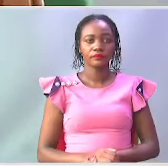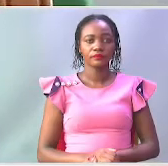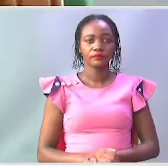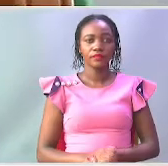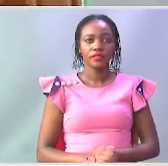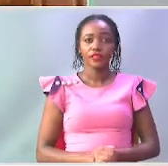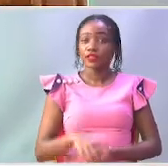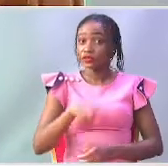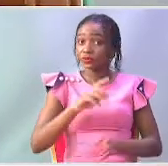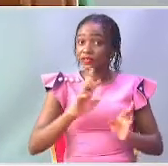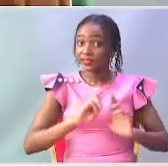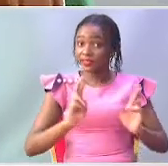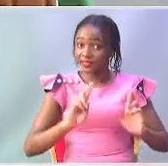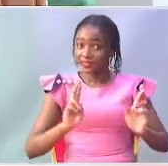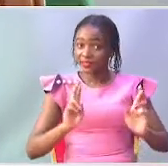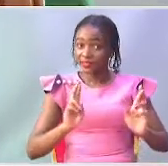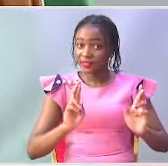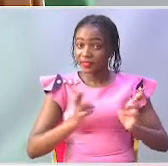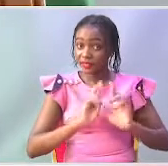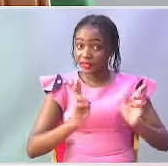Are we set? Yes.